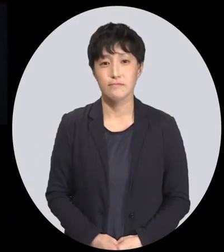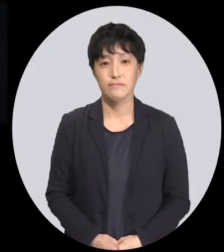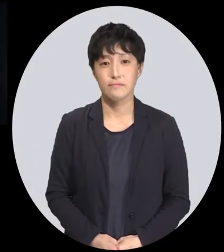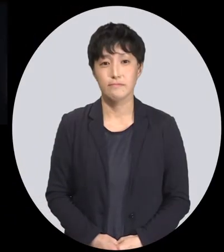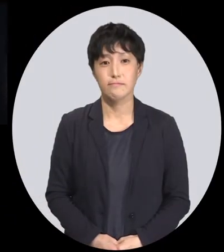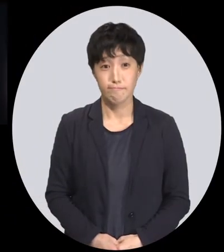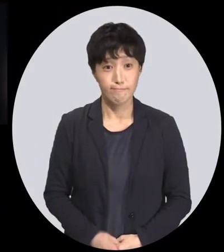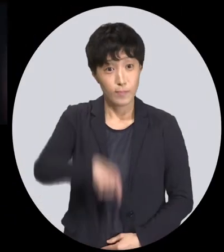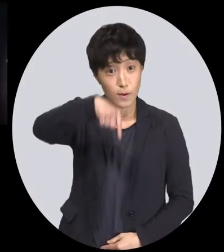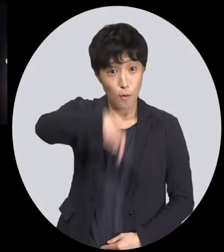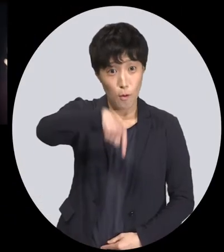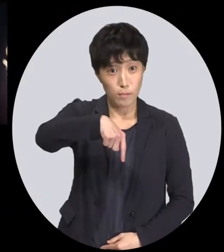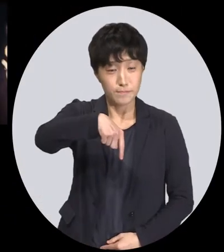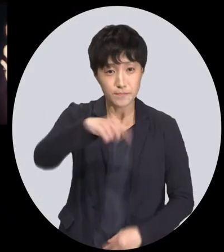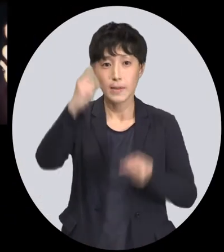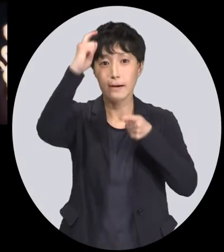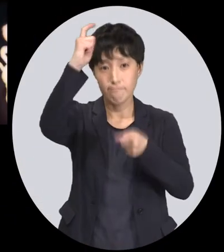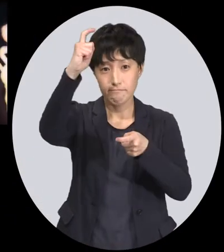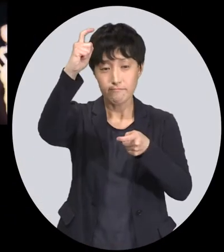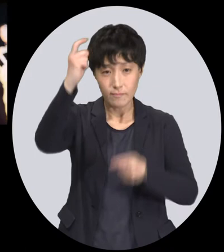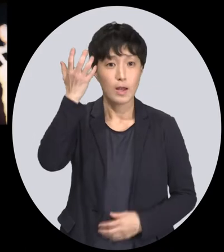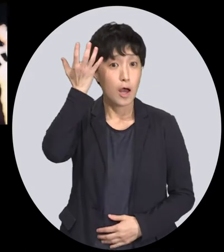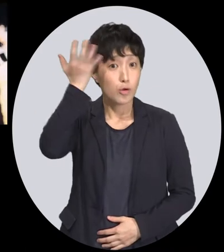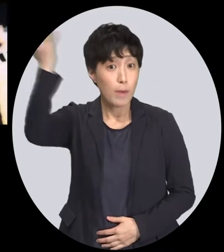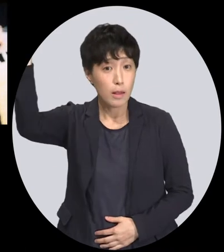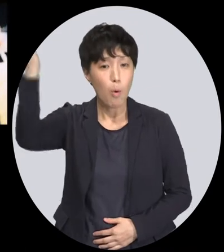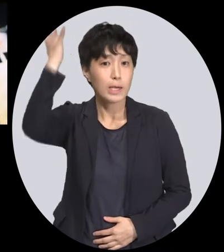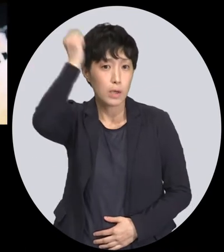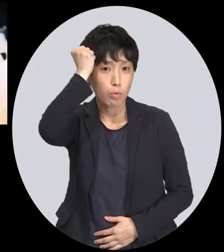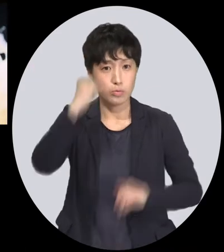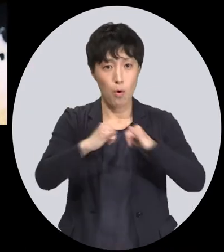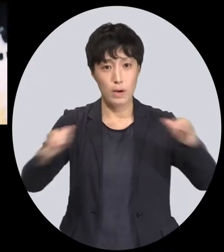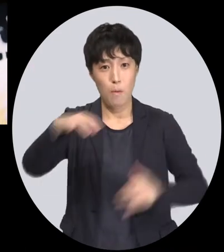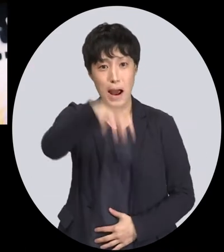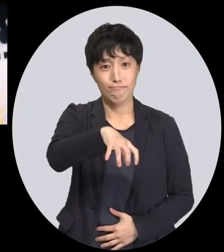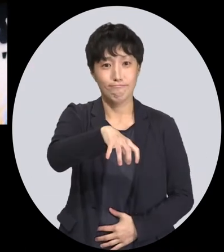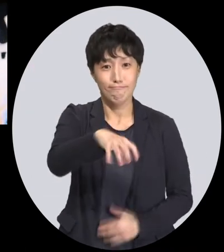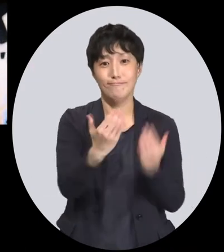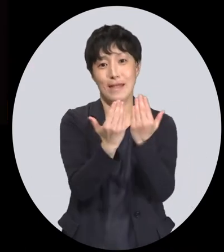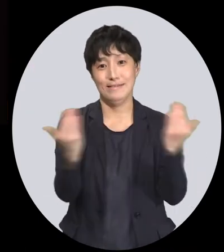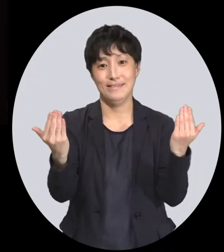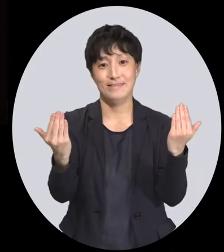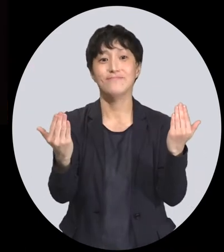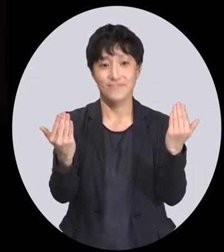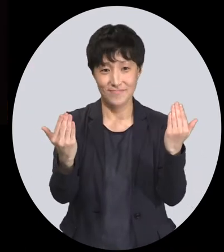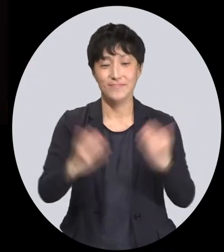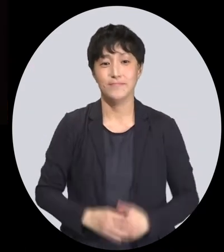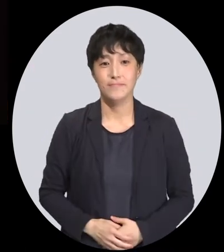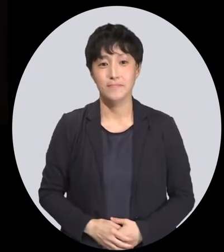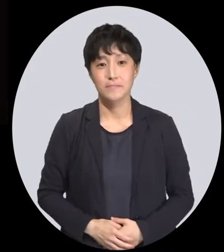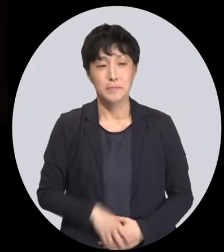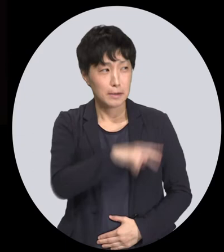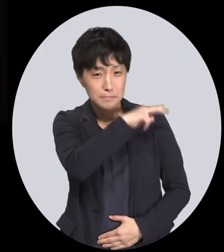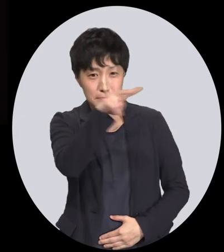今私は異名と記憶の広場のセクションにきていますご覧のように